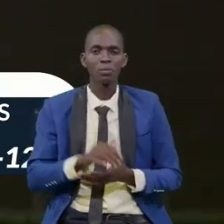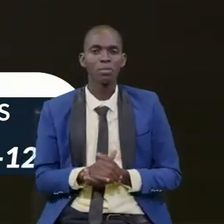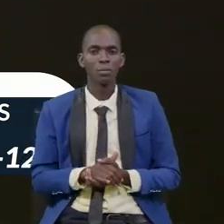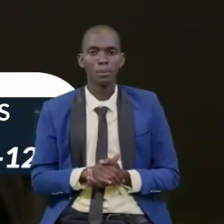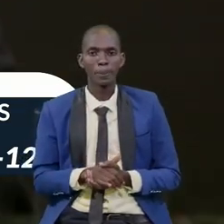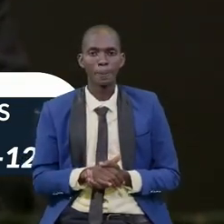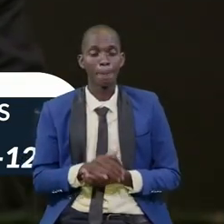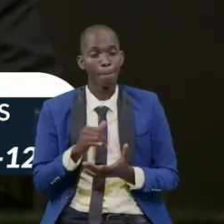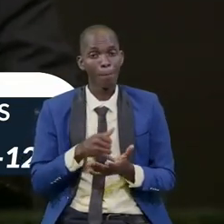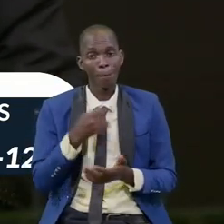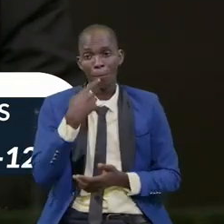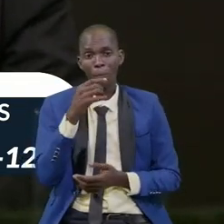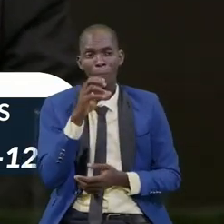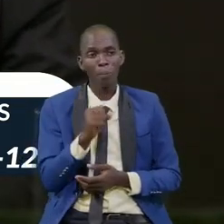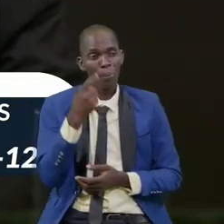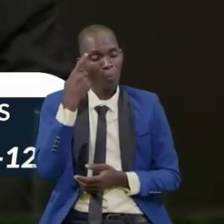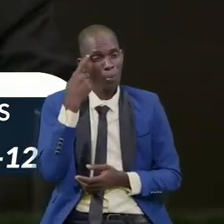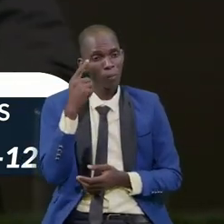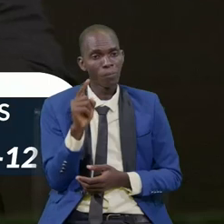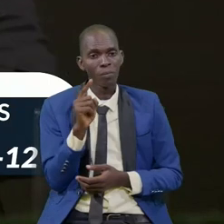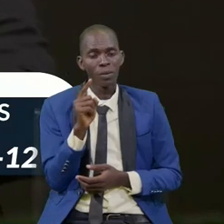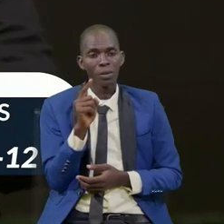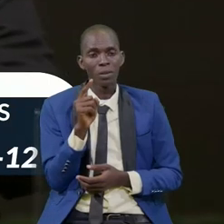verset 10,